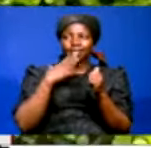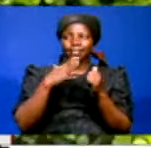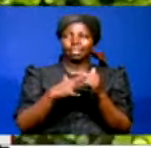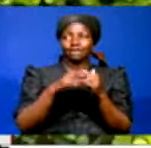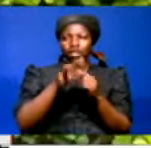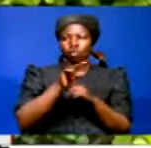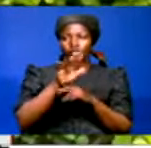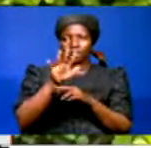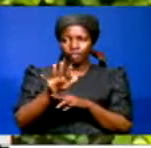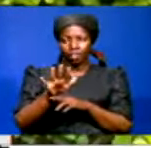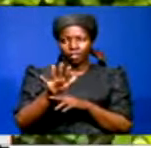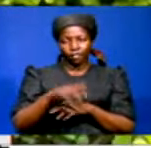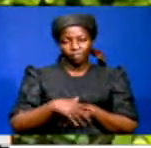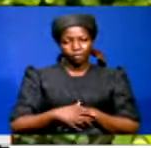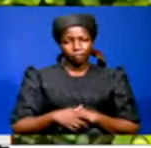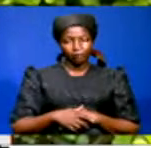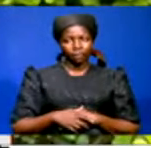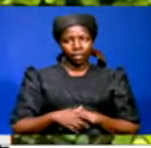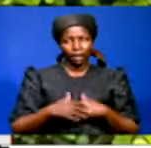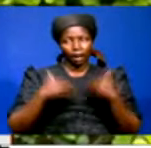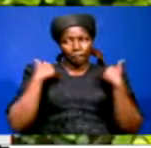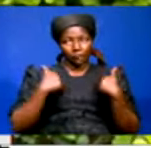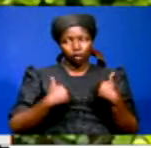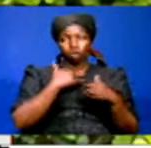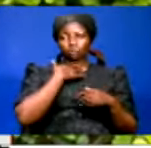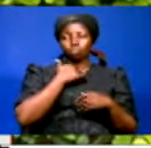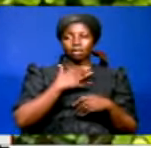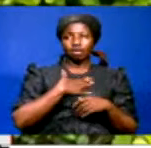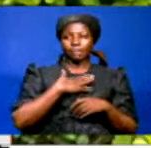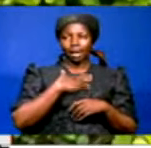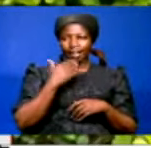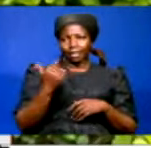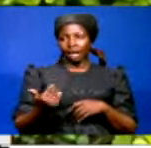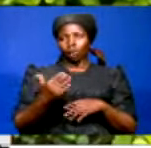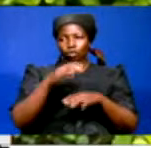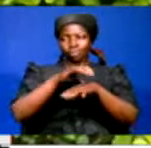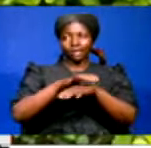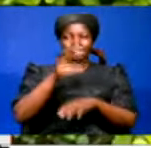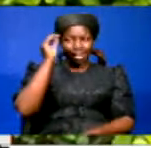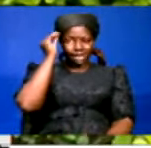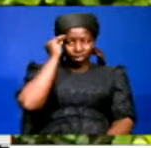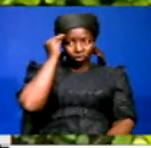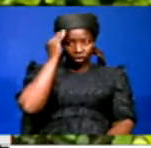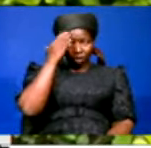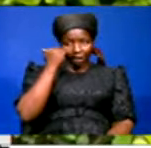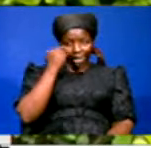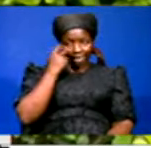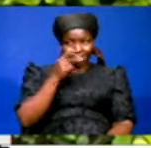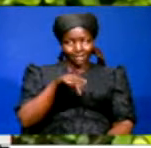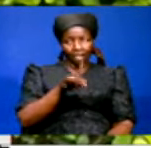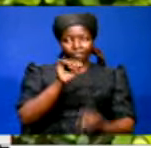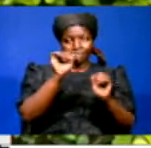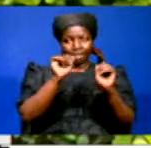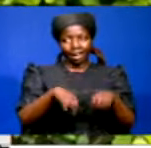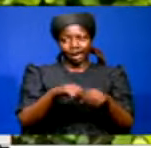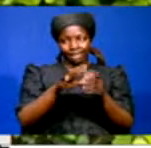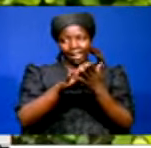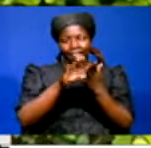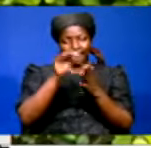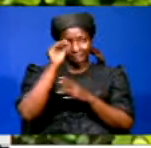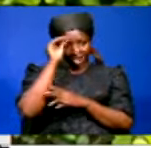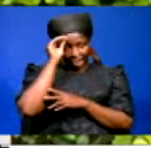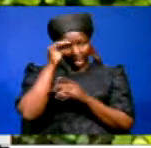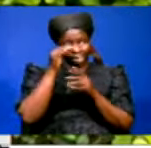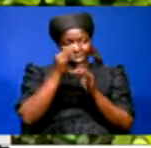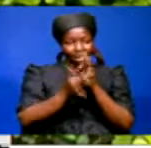18,925. Naweza taka mtoto wangu asome sababu nimeona ni mtoto anaweza soma, na akipata